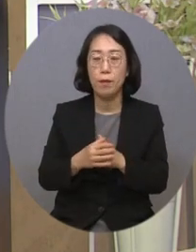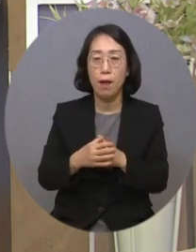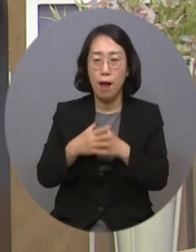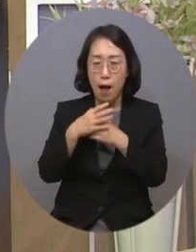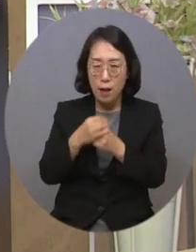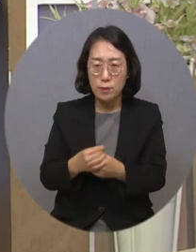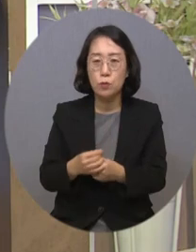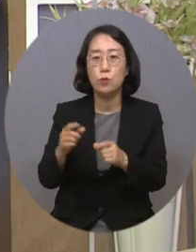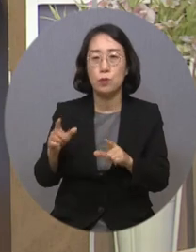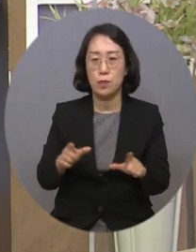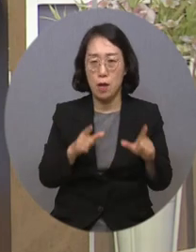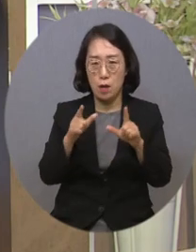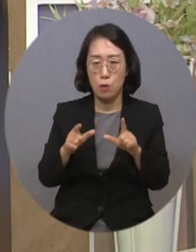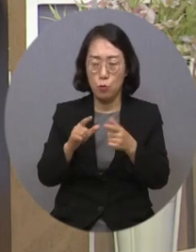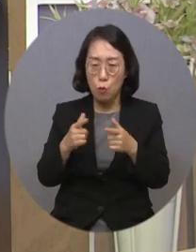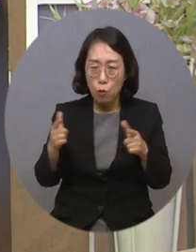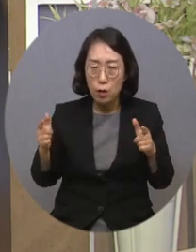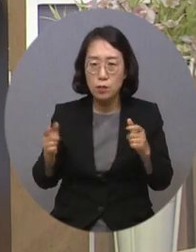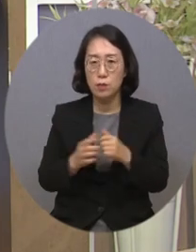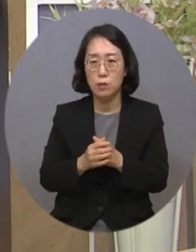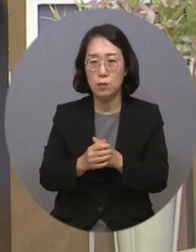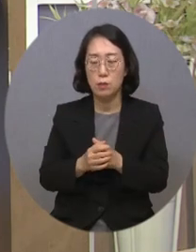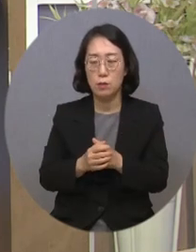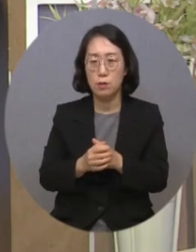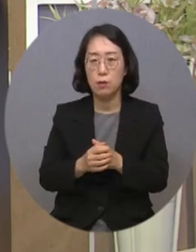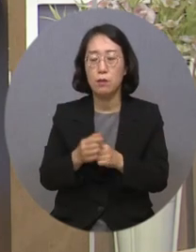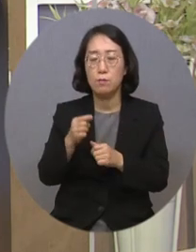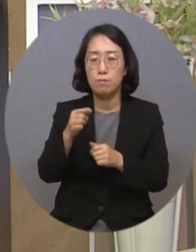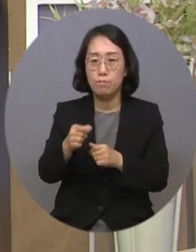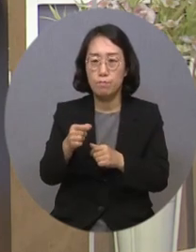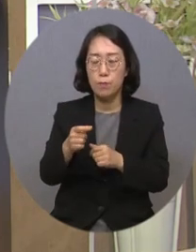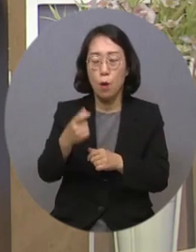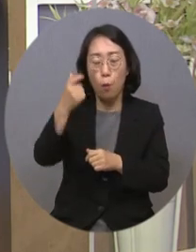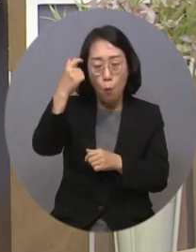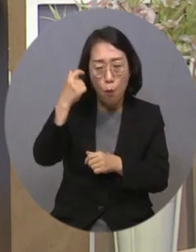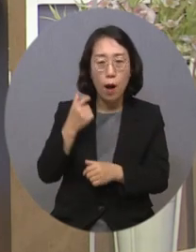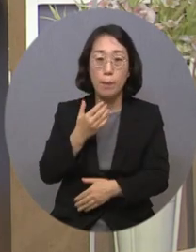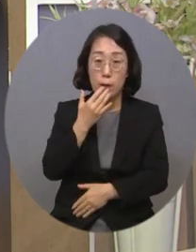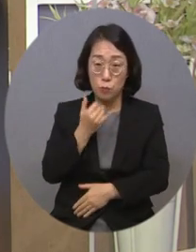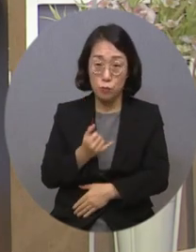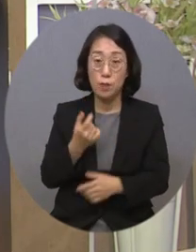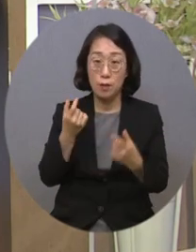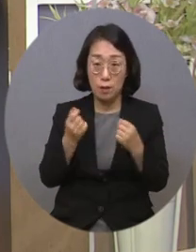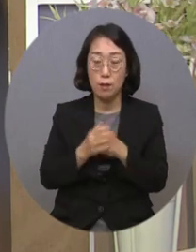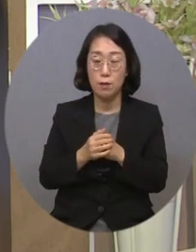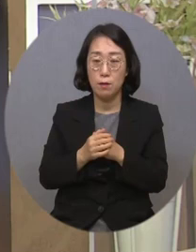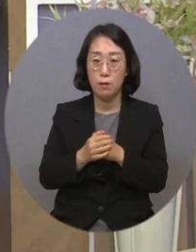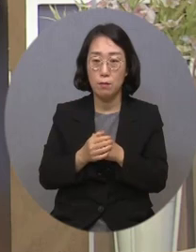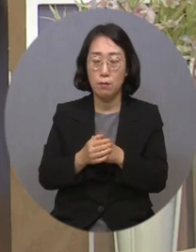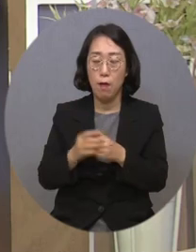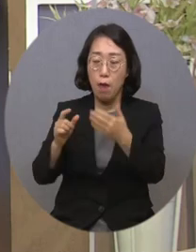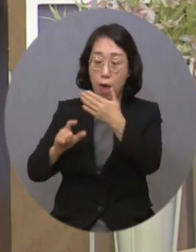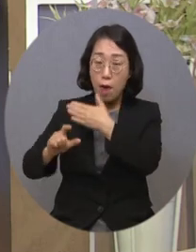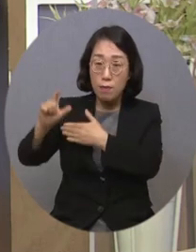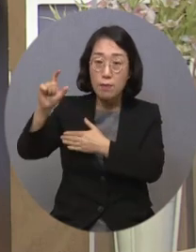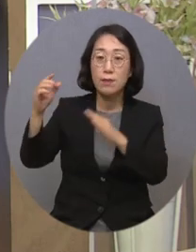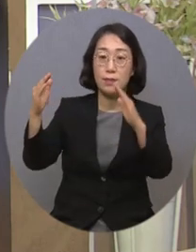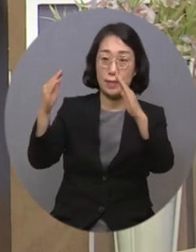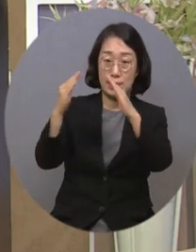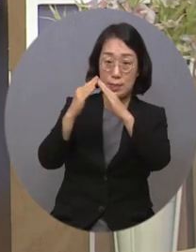부분에 대해서 더욱더 당사자분들에 대해서 공감하실 수 그렇죠. 있는 것 네. 같거든요. 네, 그런데 이 해 뜨는